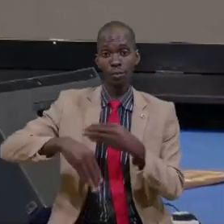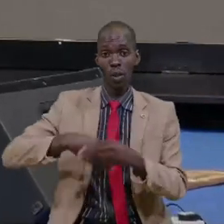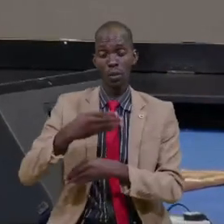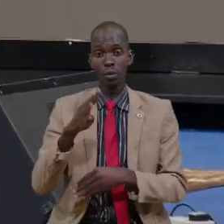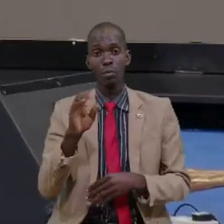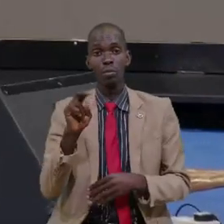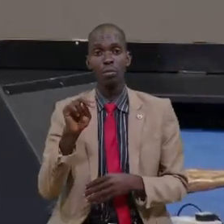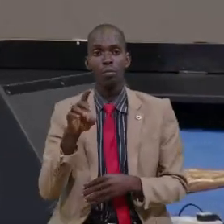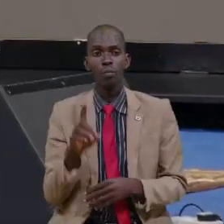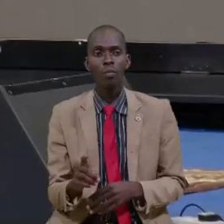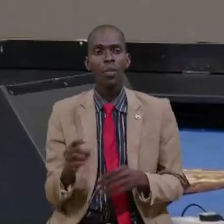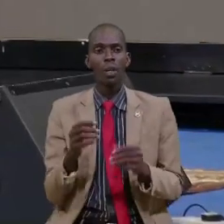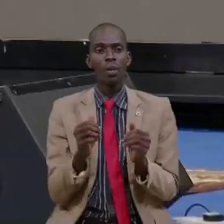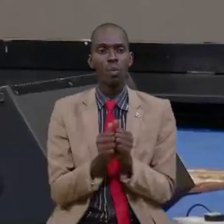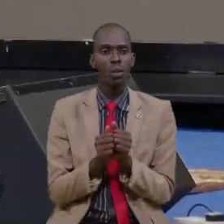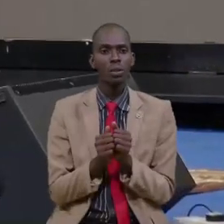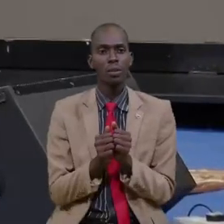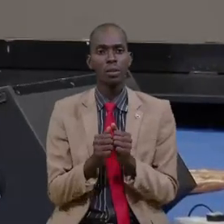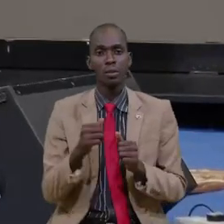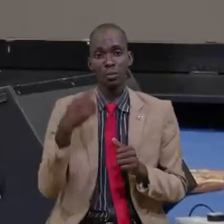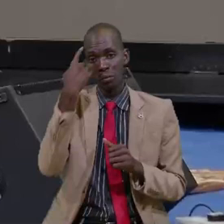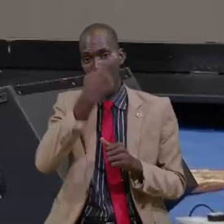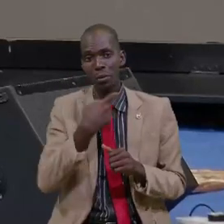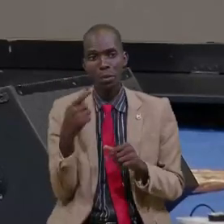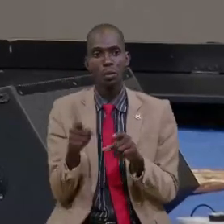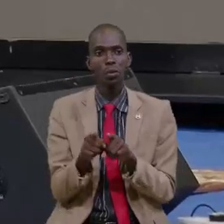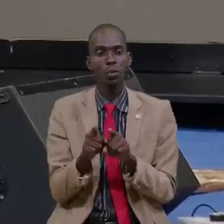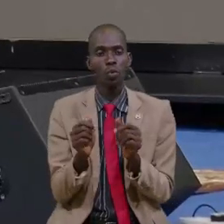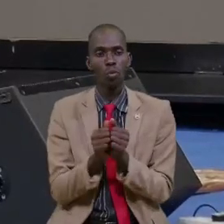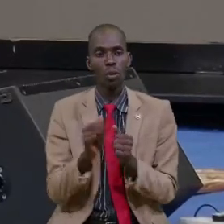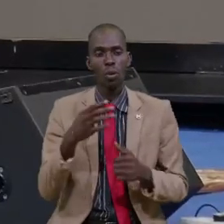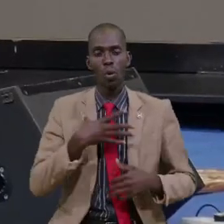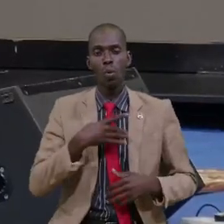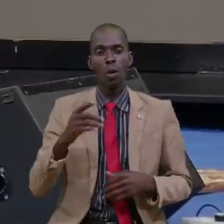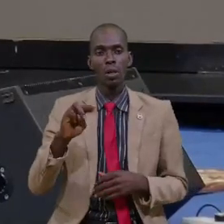visage enveloppé d'un linge.